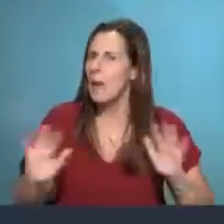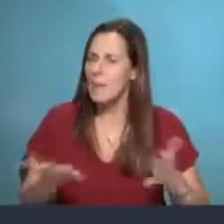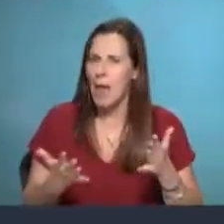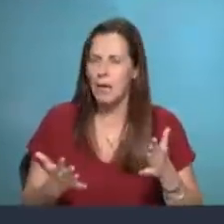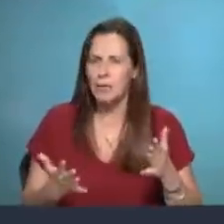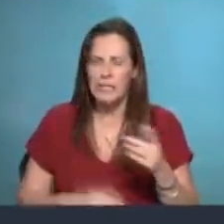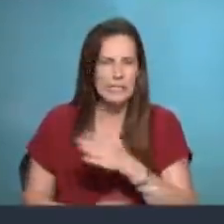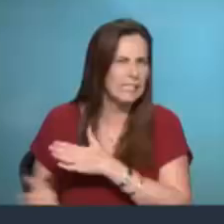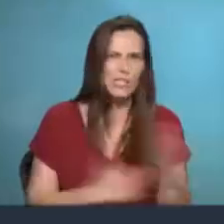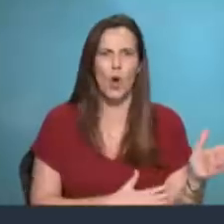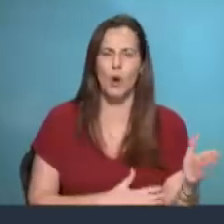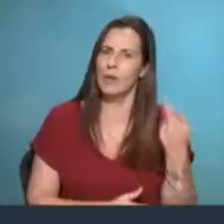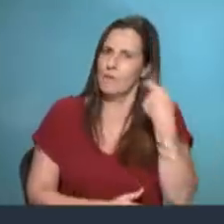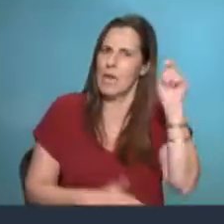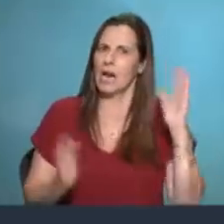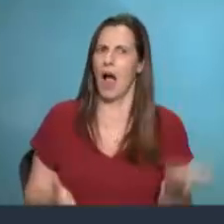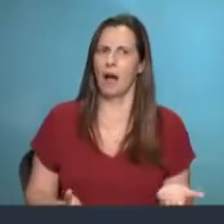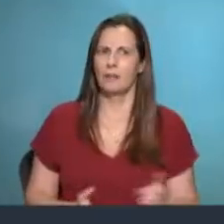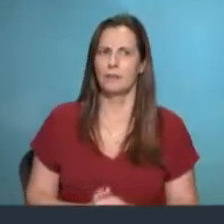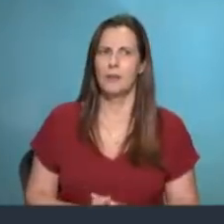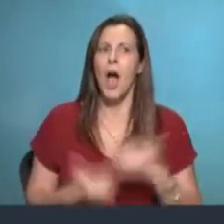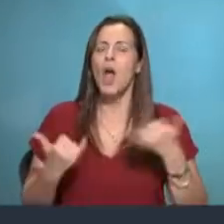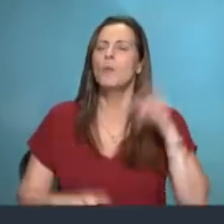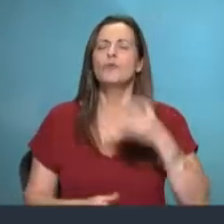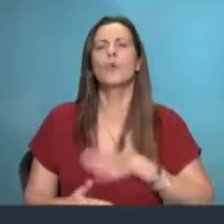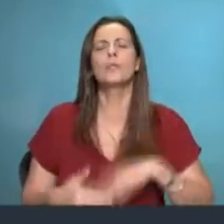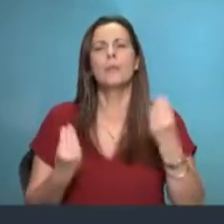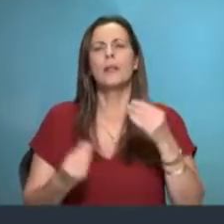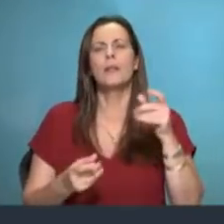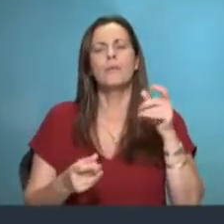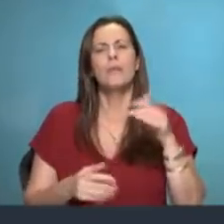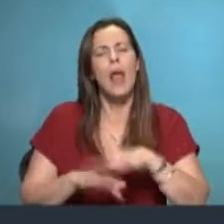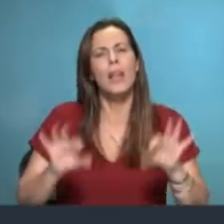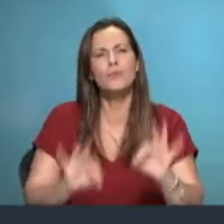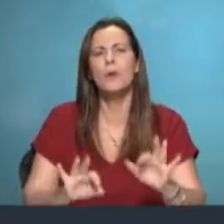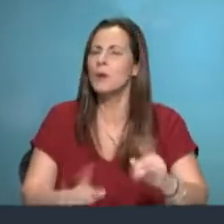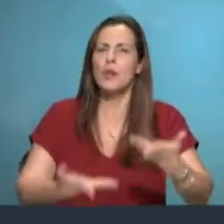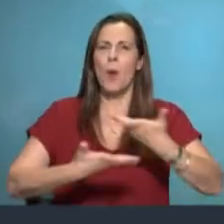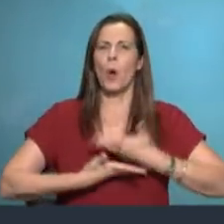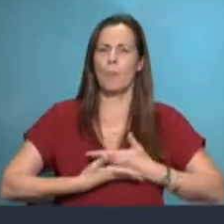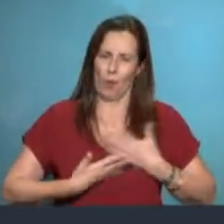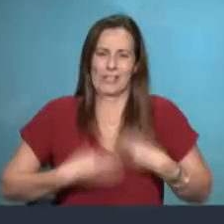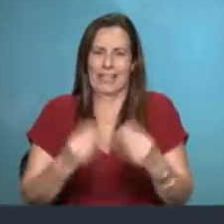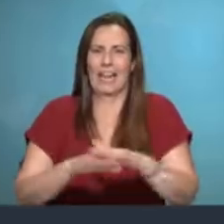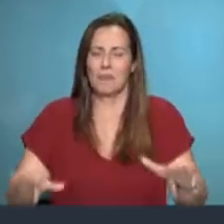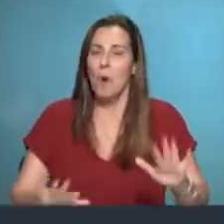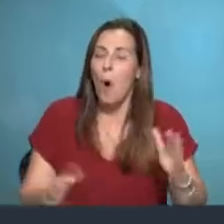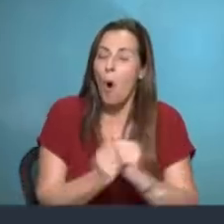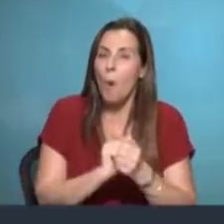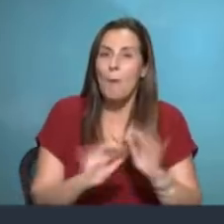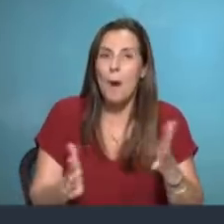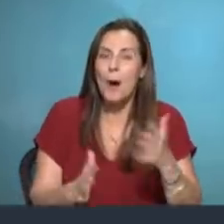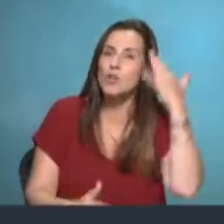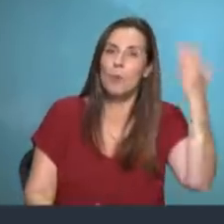קיצוני ויקר מדי. היום אנשים רוצים לתת לילדים שלהם מה שהם לא קיבלו, או מה שלא, מה